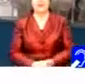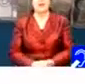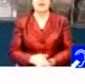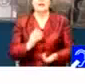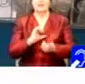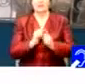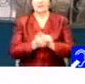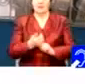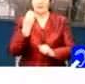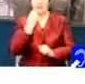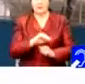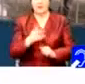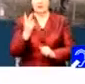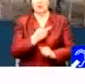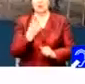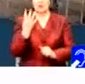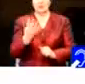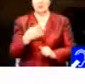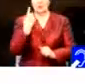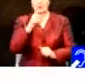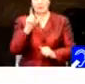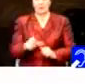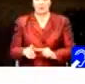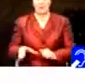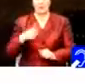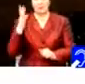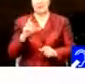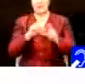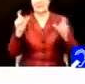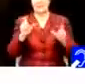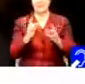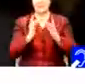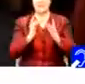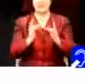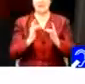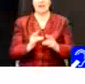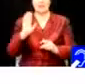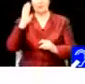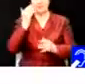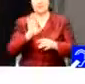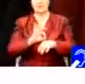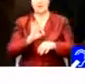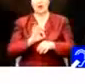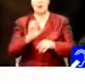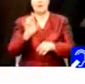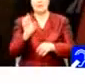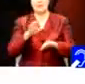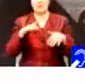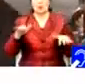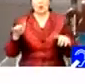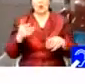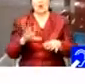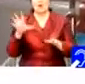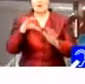Viața s-a schimbat în bine pentru 24 de persoane, foste rezidente ale internatului psihoneurologic din Bădiceni-Soroca. Toate au